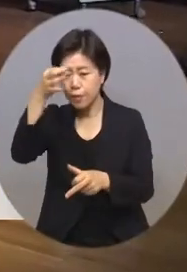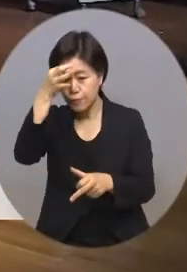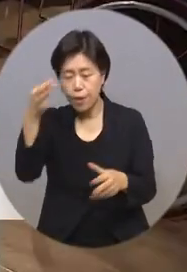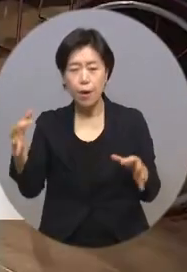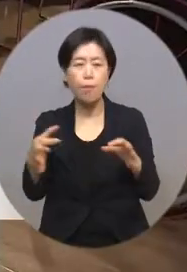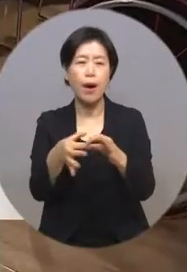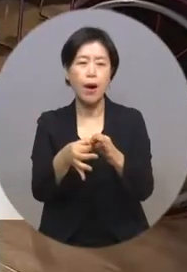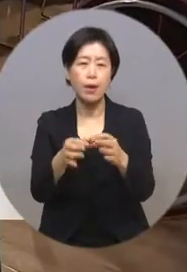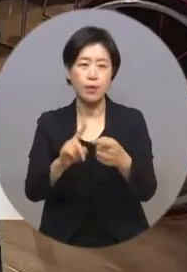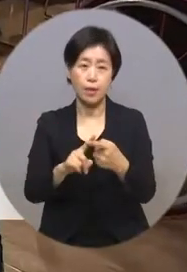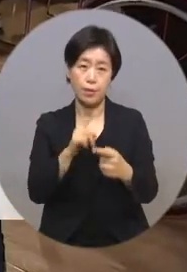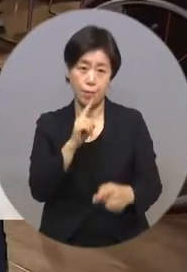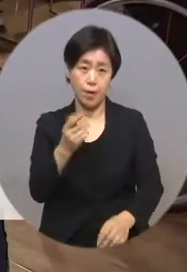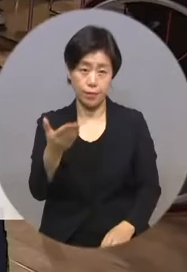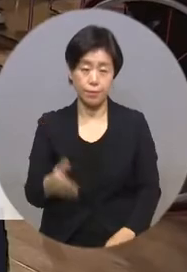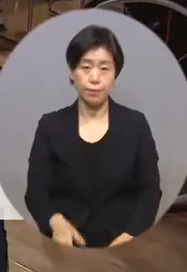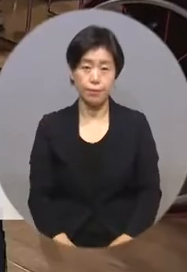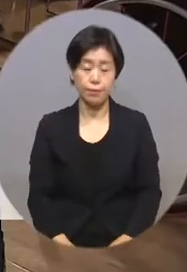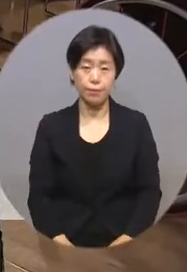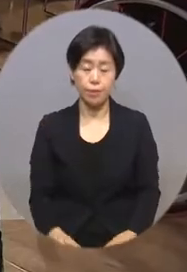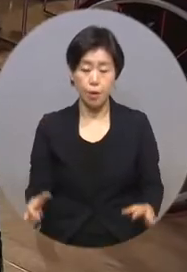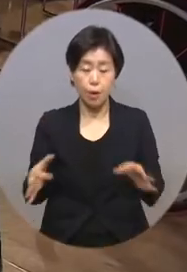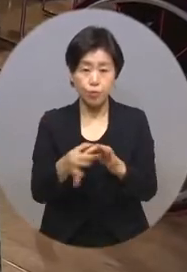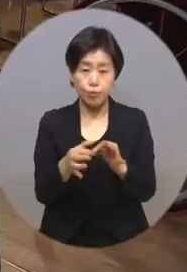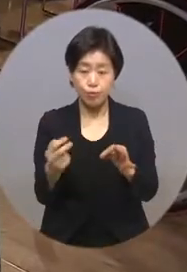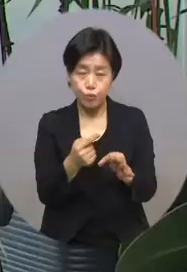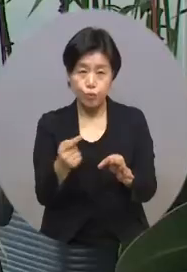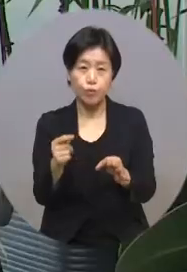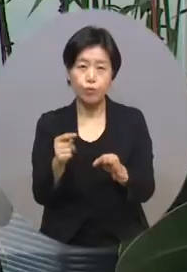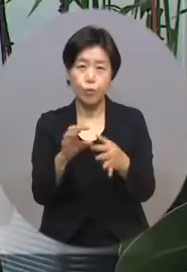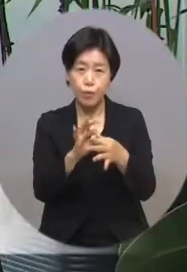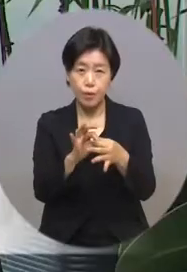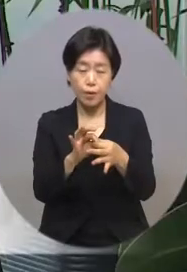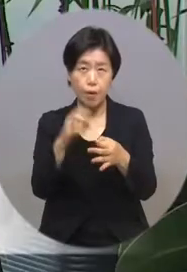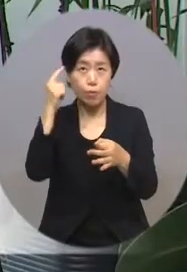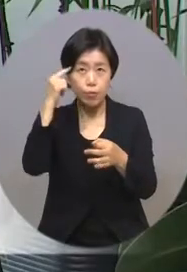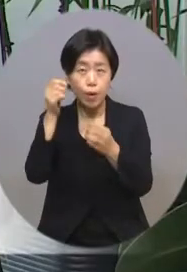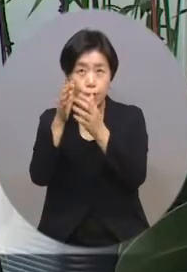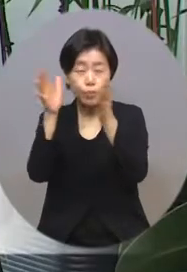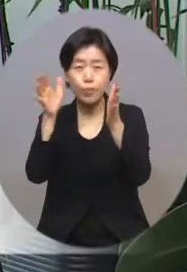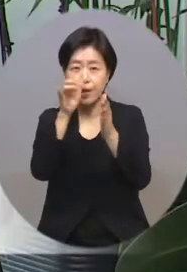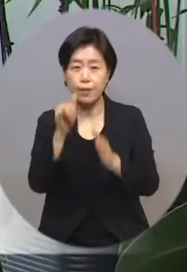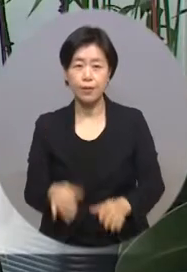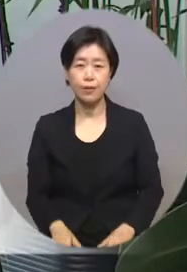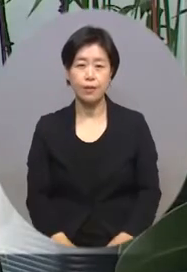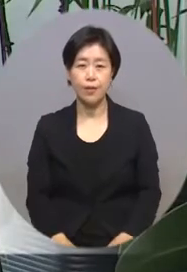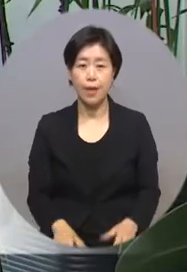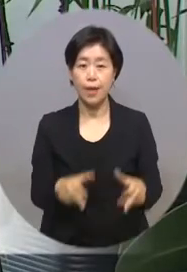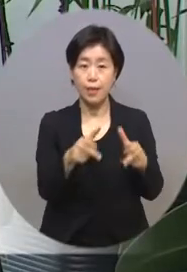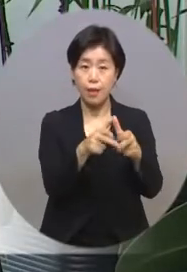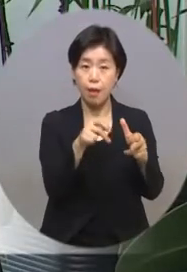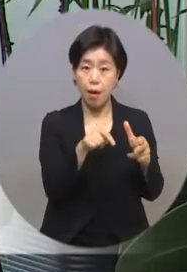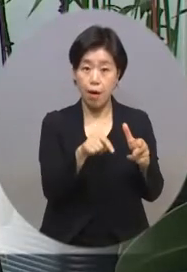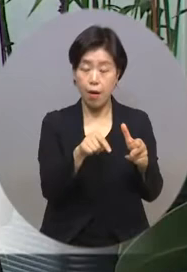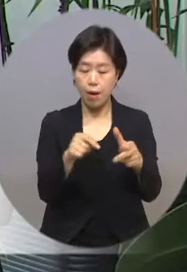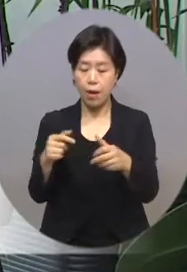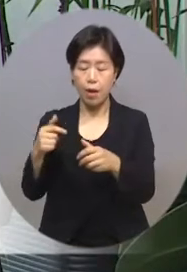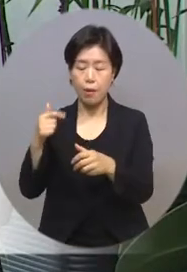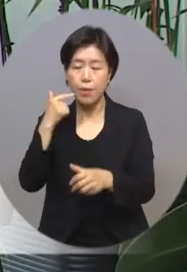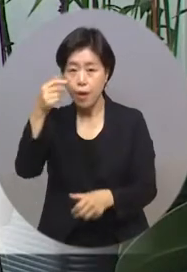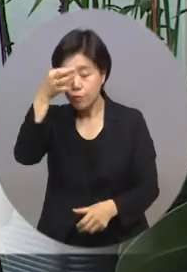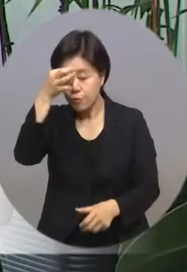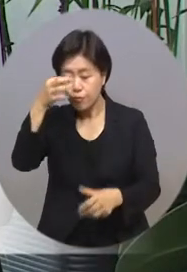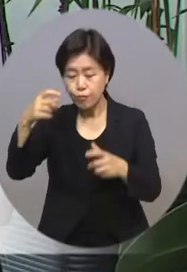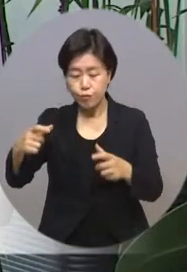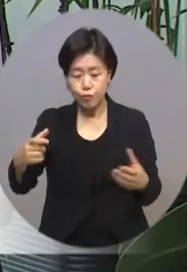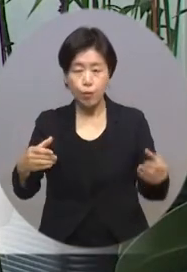안에서 상상의 확장을 불러일으키게 한다는 설명입니다. 그 장애라는 것이 예술 안에서 얼마나 큰